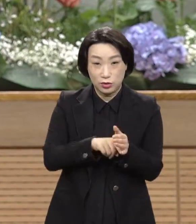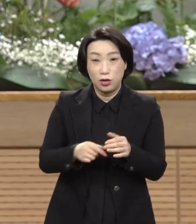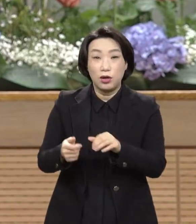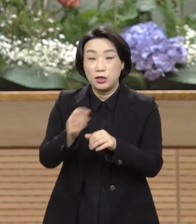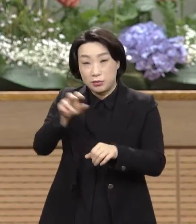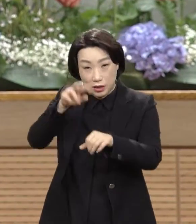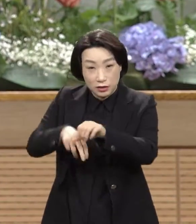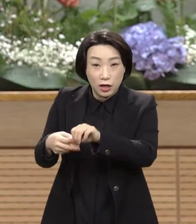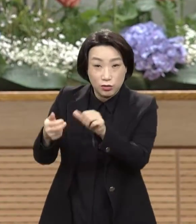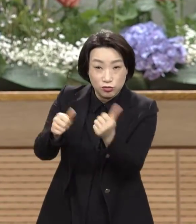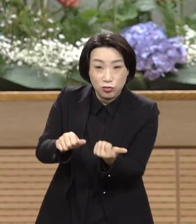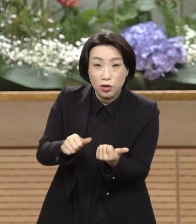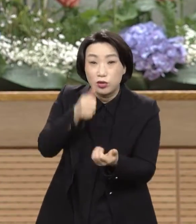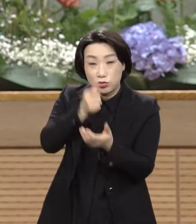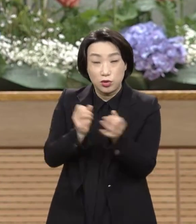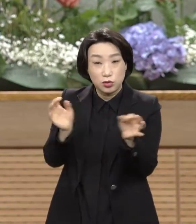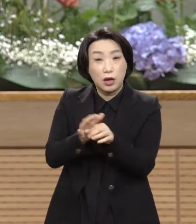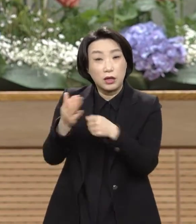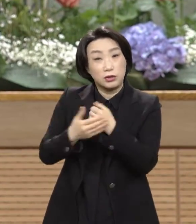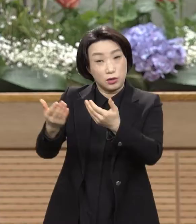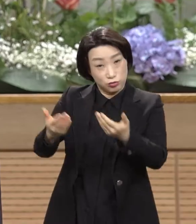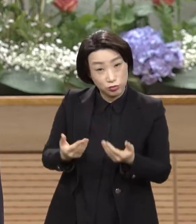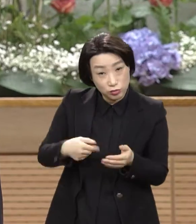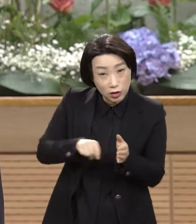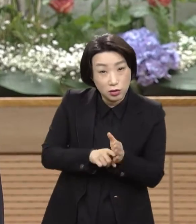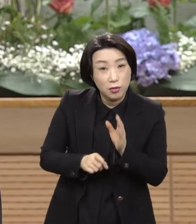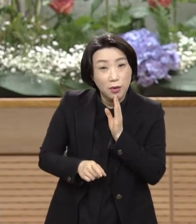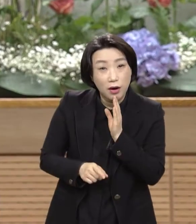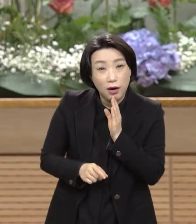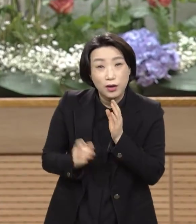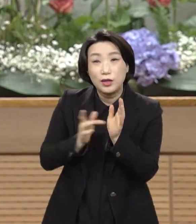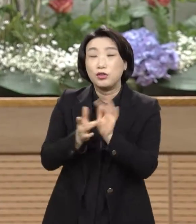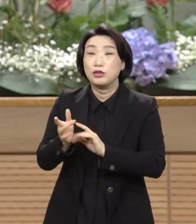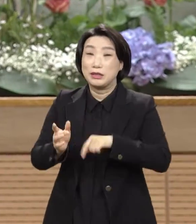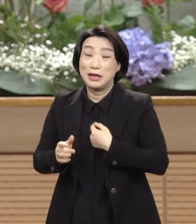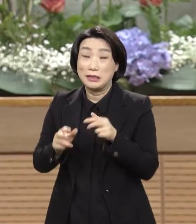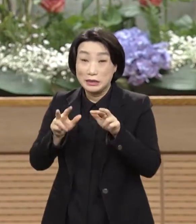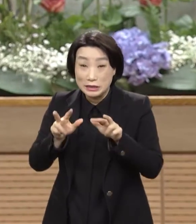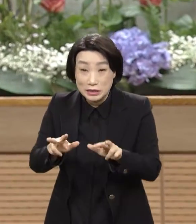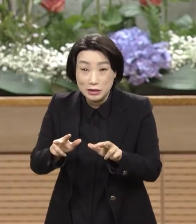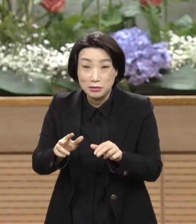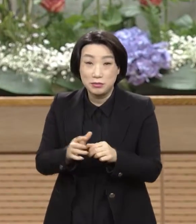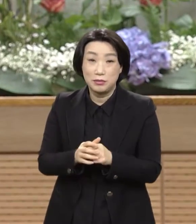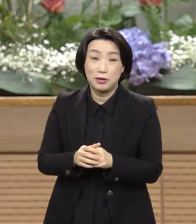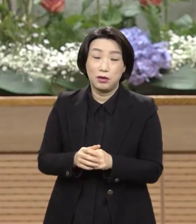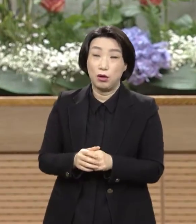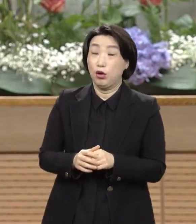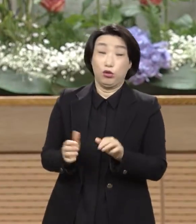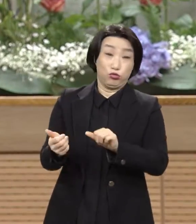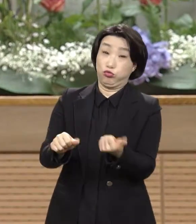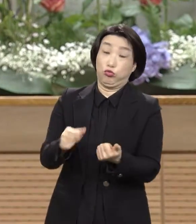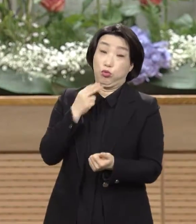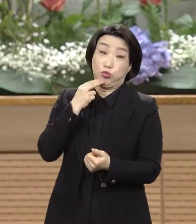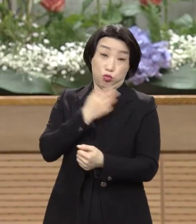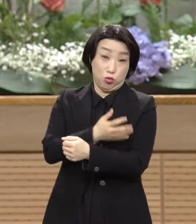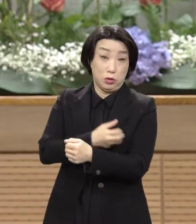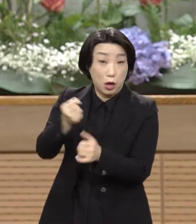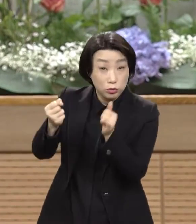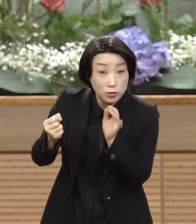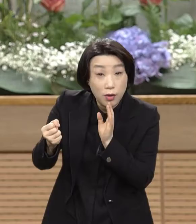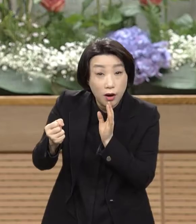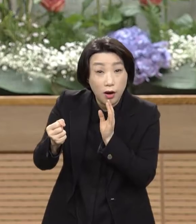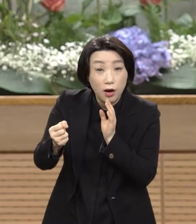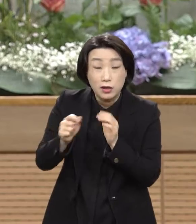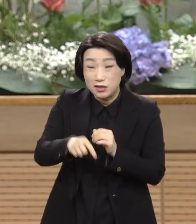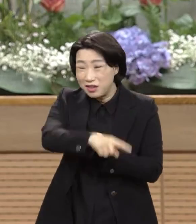속죄의 은총을 주시기 위해서 지금 자기 자신이 얼마든지 안 죽을 수 있고